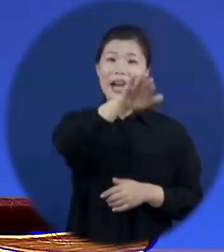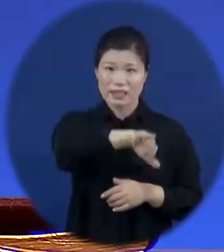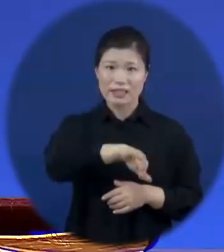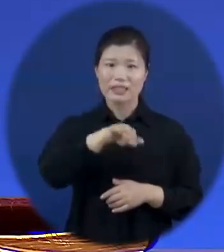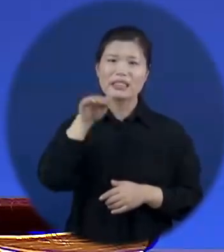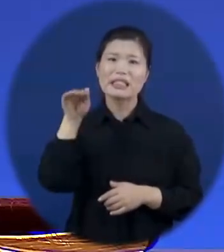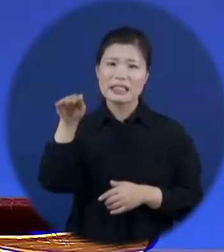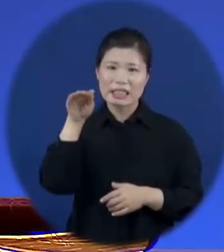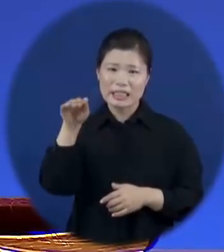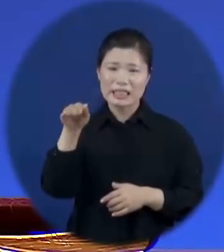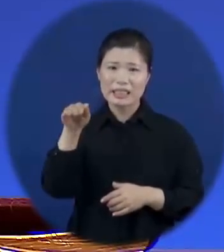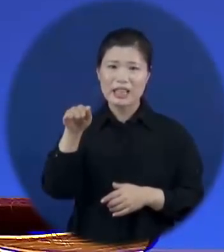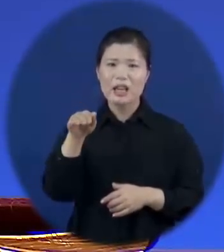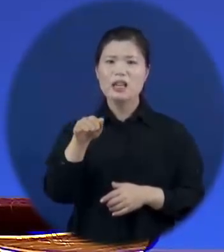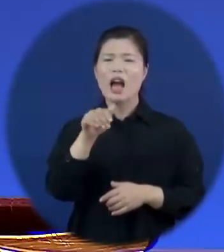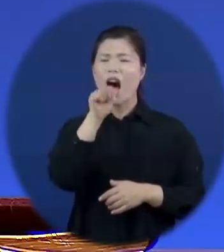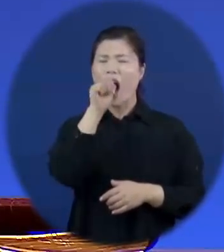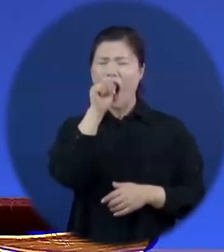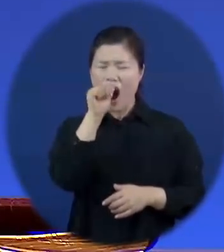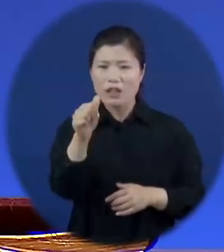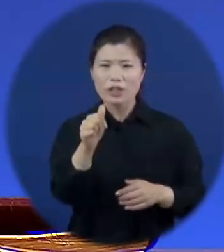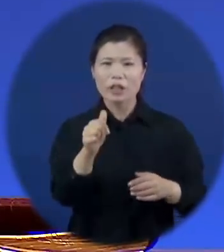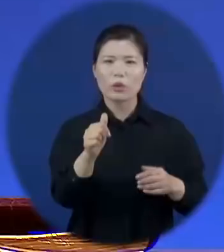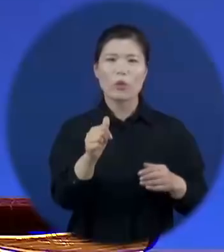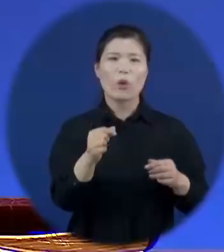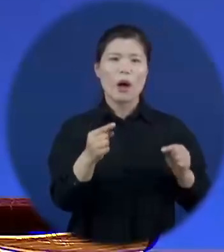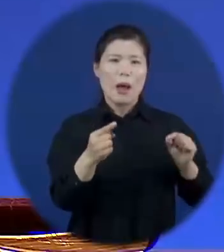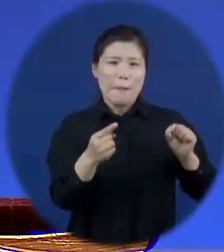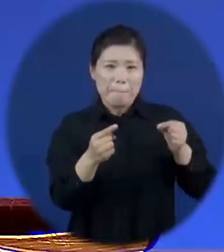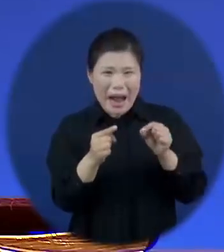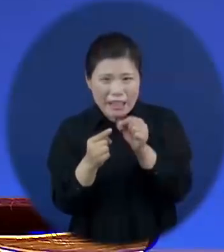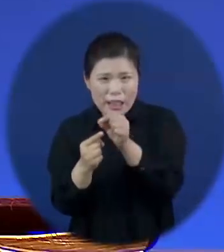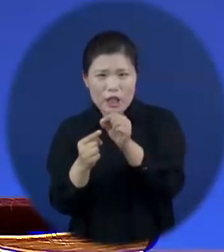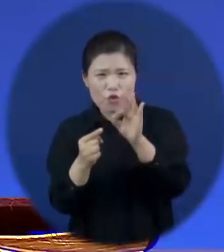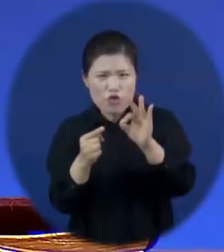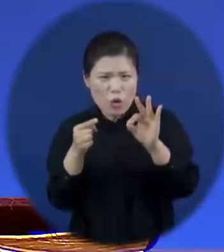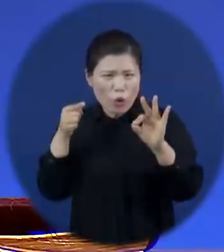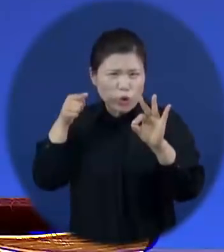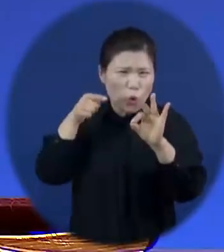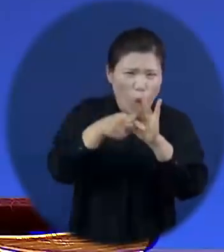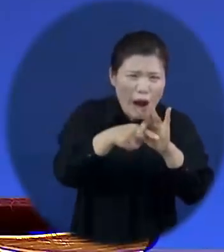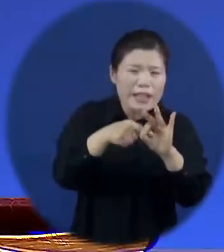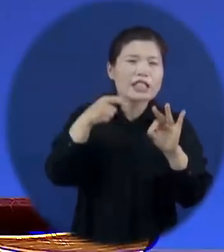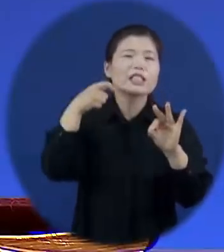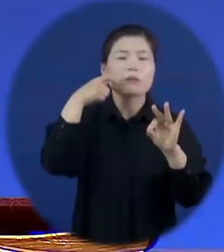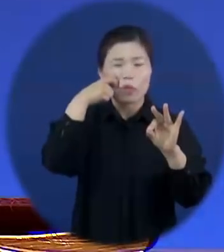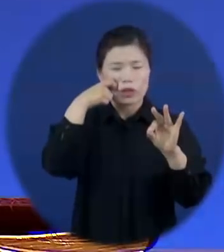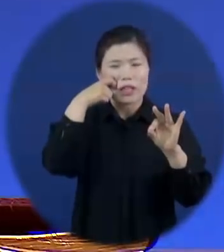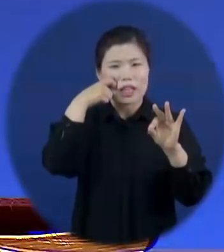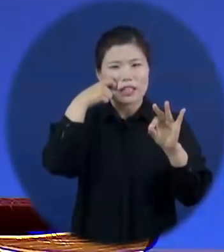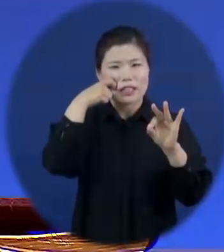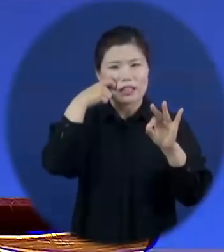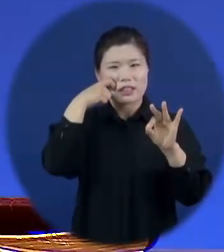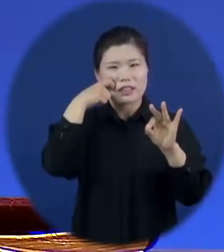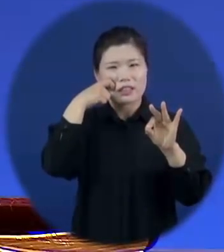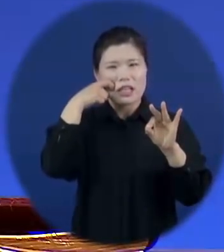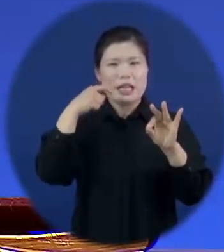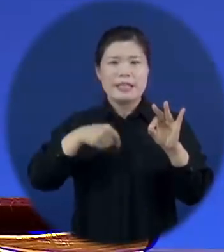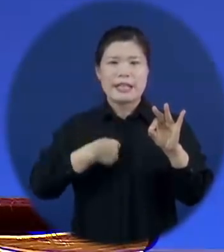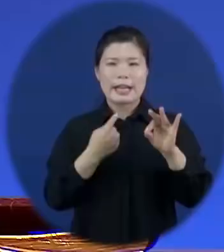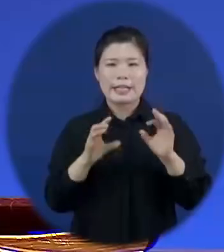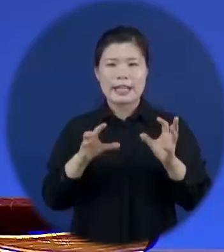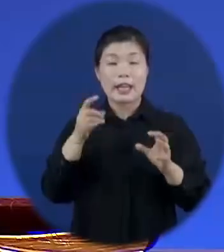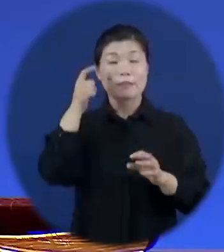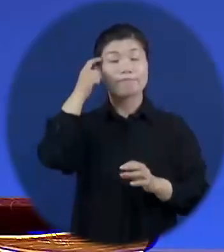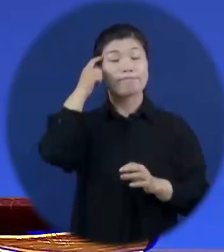낙타는 절대로 하늘길을 통과할 수 없다고 고집하는 자기 세계에 혹시 갇혀 있지는